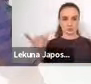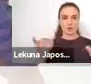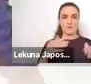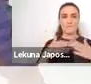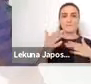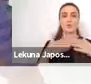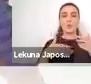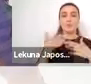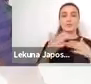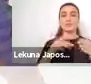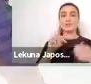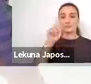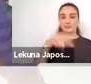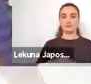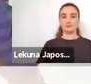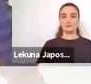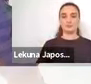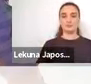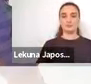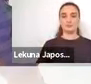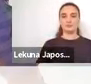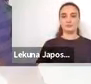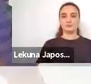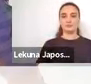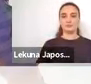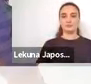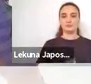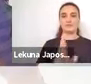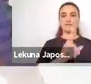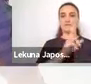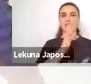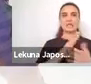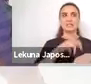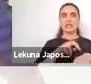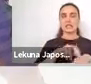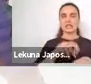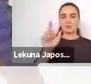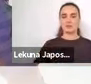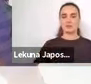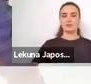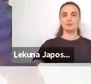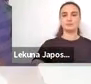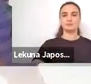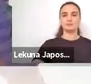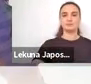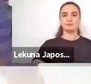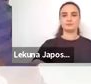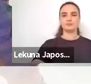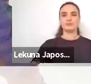პროფესიებსაც კი ნახეთ, ზოგადად სამყაროს შემეცნებაზე, რომ ვინ არის ექიმი? სინამდვილეში ან